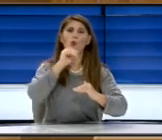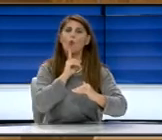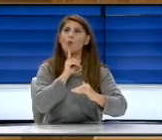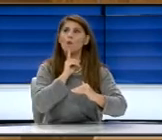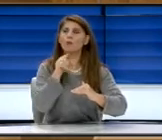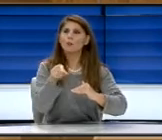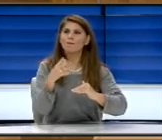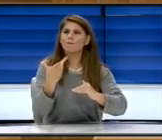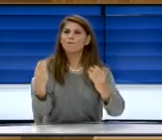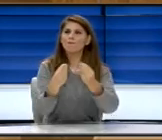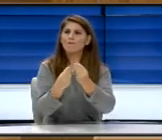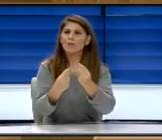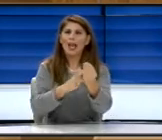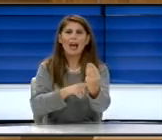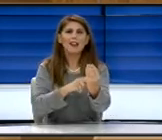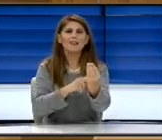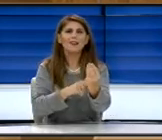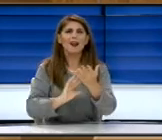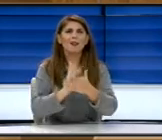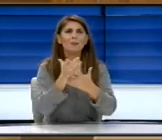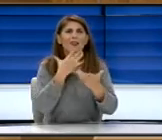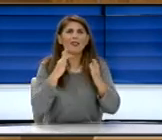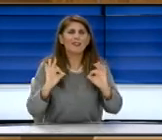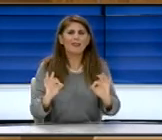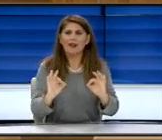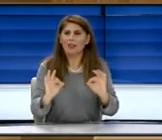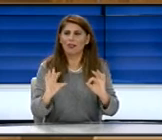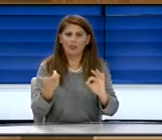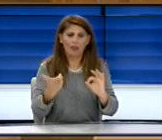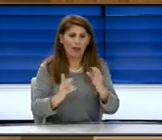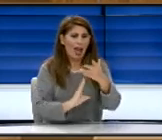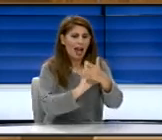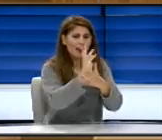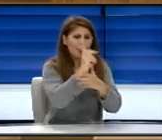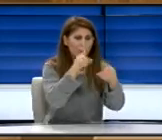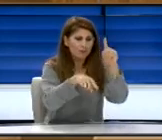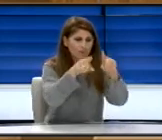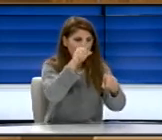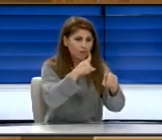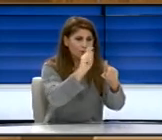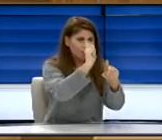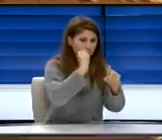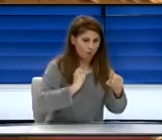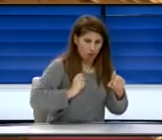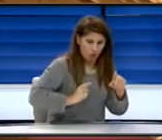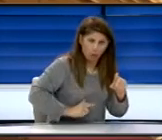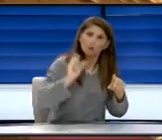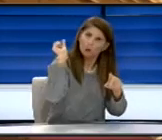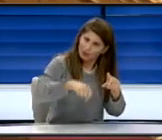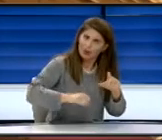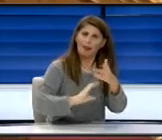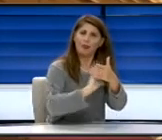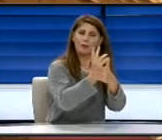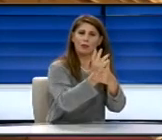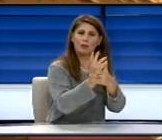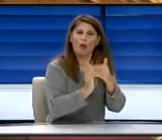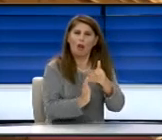ανάπτυξης. Τι προβλέπετε πιο συγκεκριμένα και φέτος? Νέες αυξήσεις στο σύνολο των έμεσων